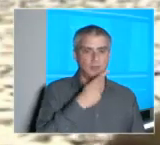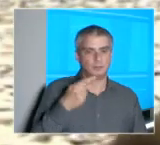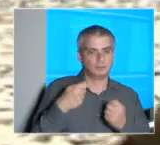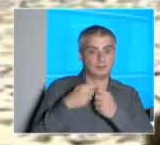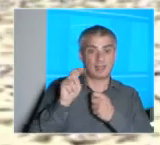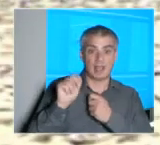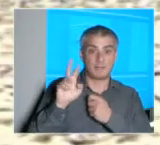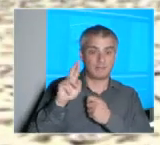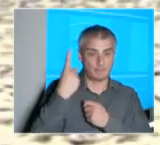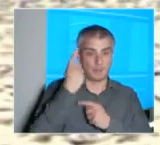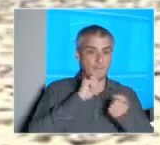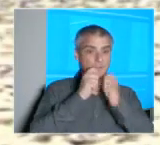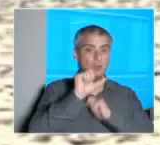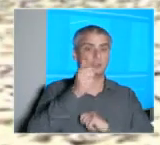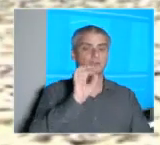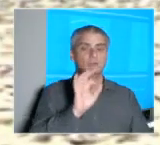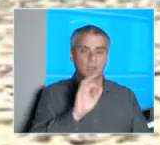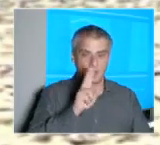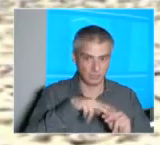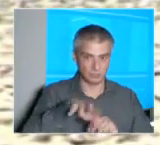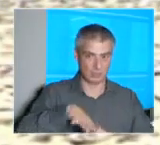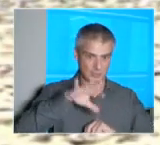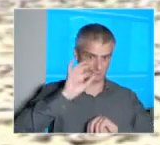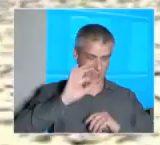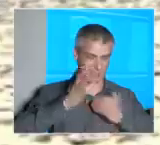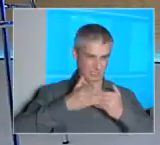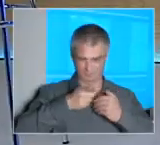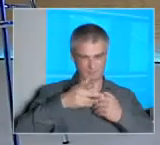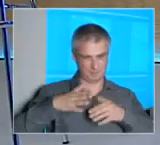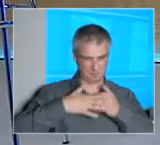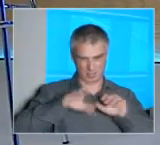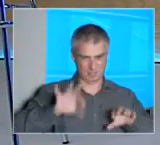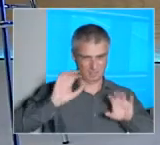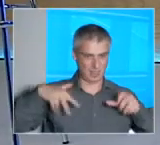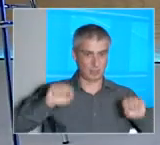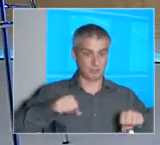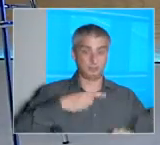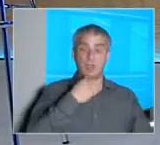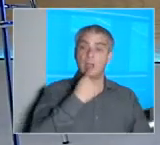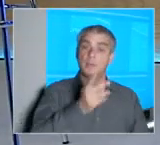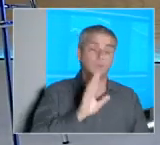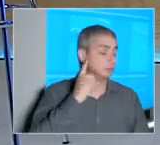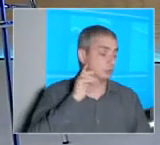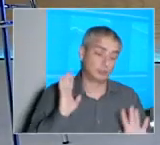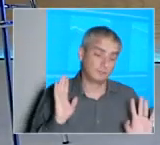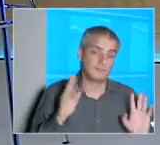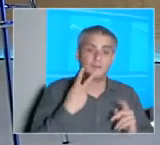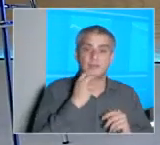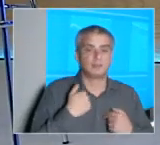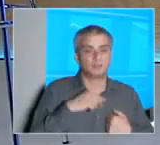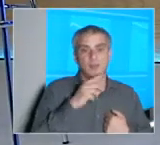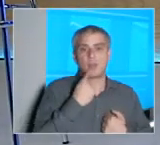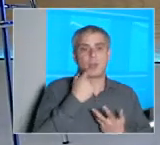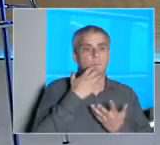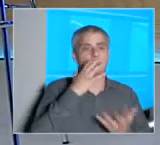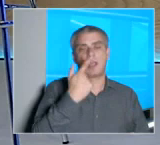ריבלין, היא בזמנו, באחד הרעיונות הראשונים שלה, אחרי שנבחרה לנשיא, נדמה לי לאודי סגל, זה גם דובר אתמול, אמרה לו, שמע, עדיף שאני לא אפתח